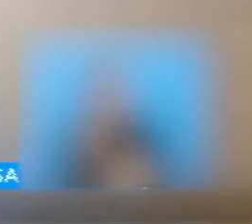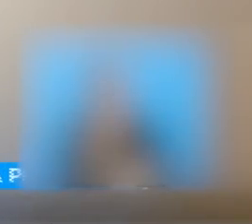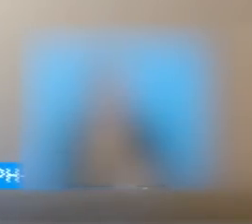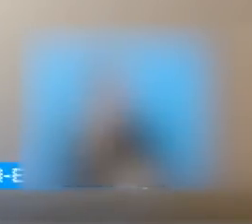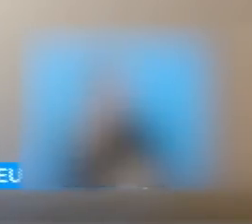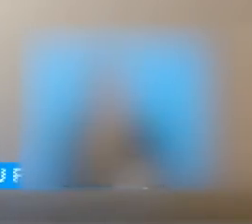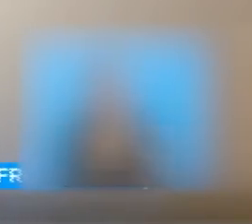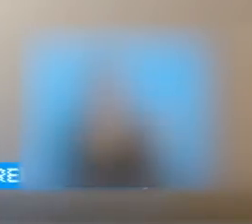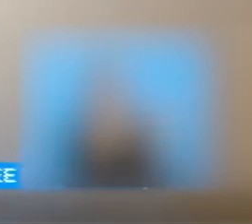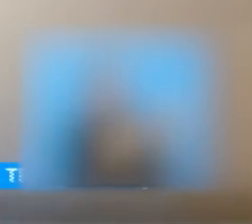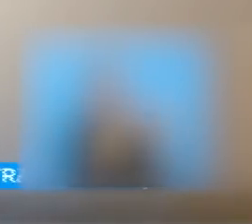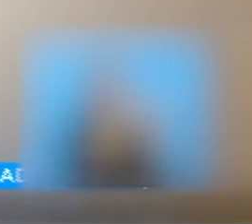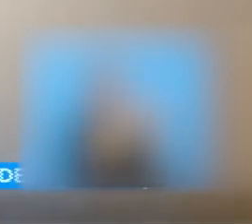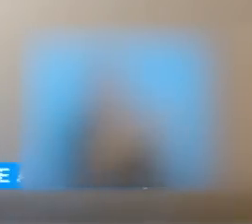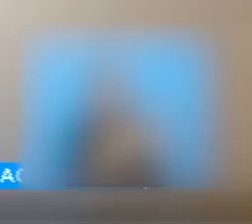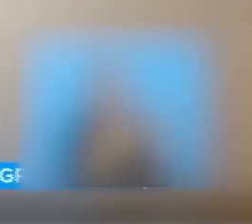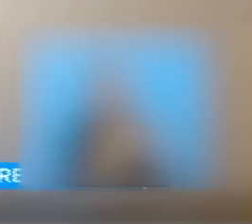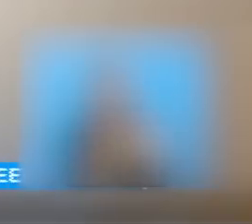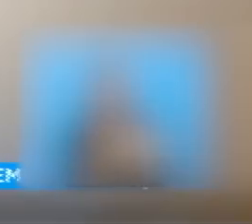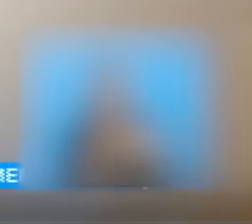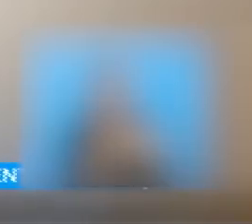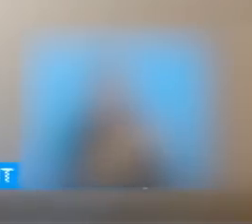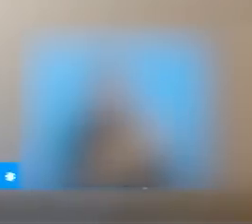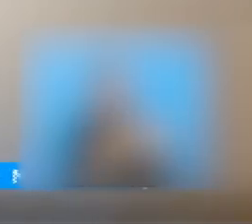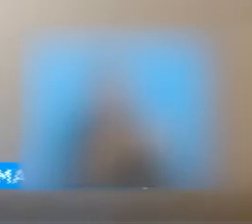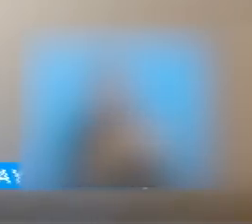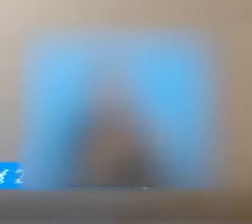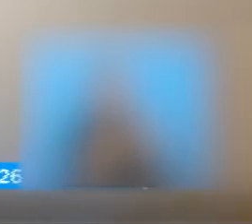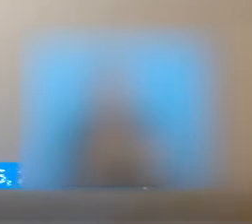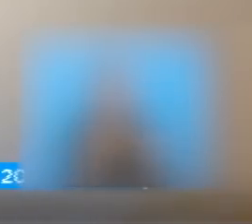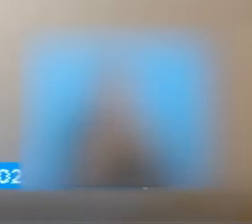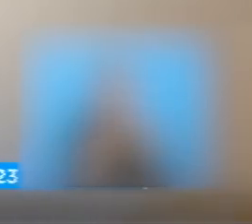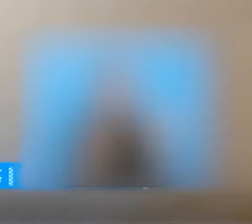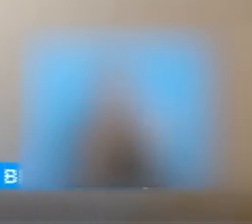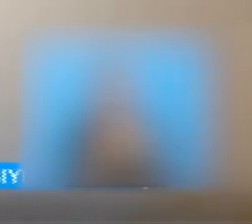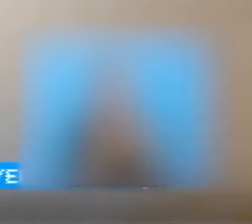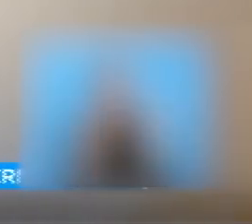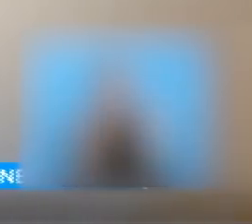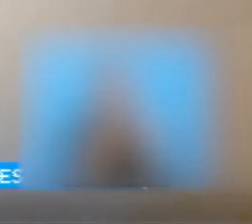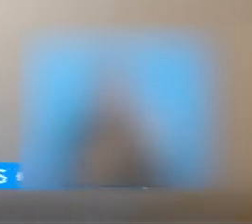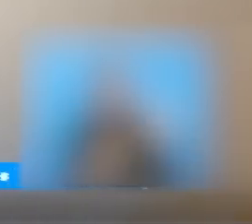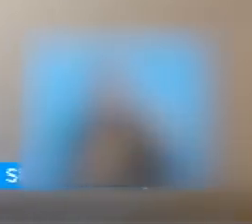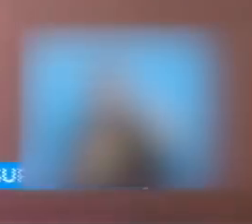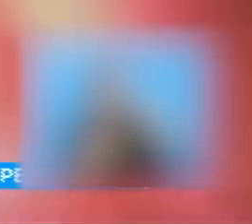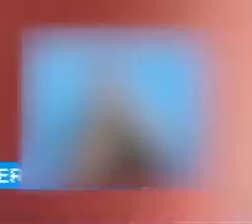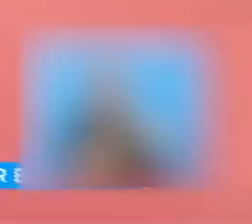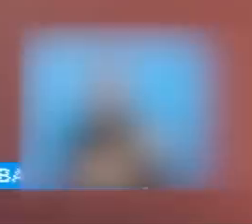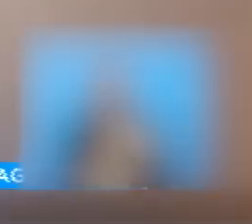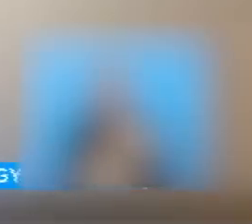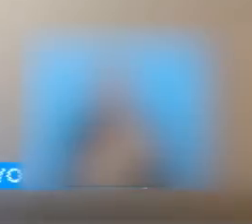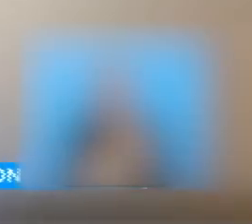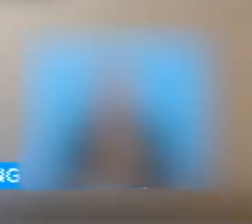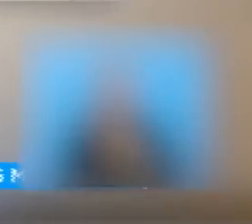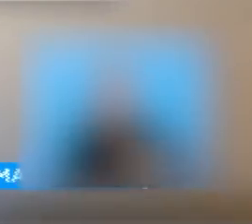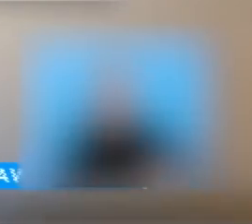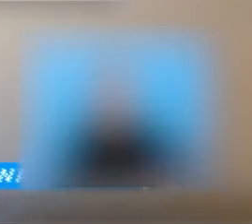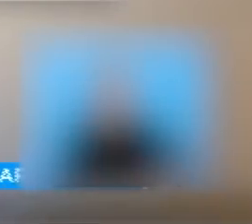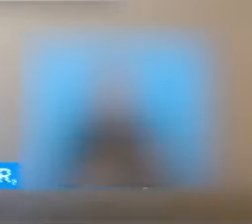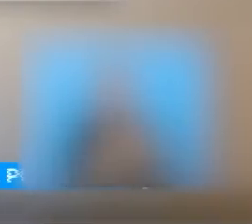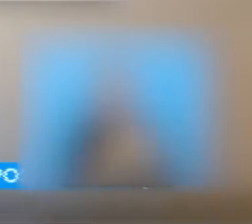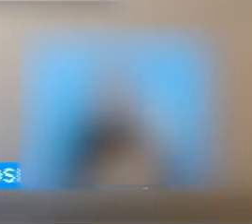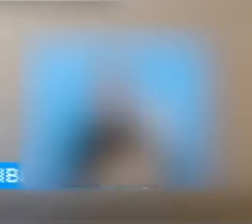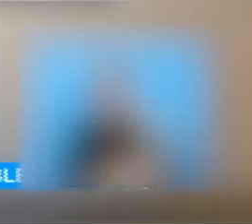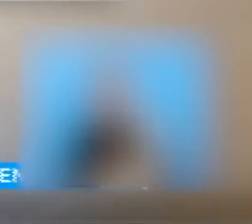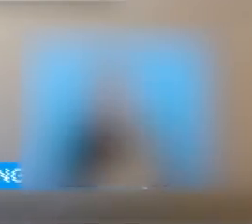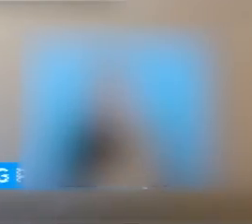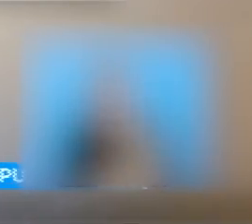sumunod sa mga kondisyong inihain ng Kuwait para hindi maulit ang andali mga paglabag ng Philippine Embassy. Kabilang daw sa paglabag ang